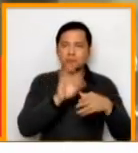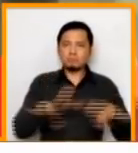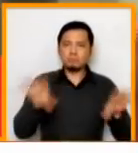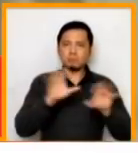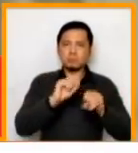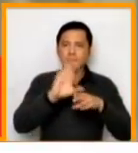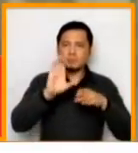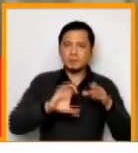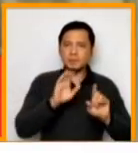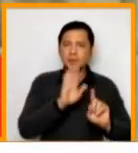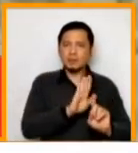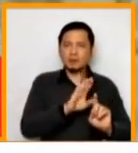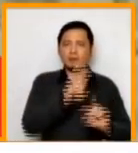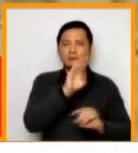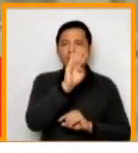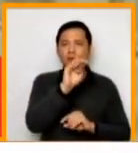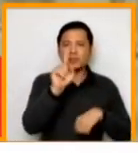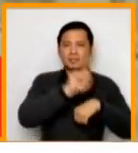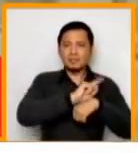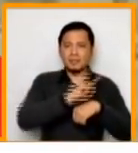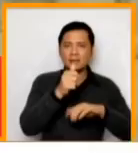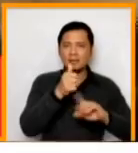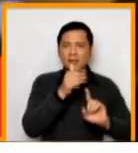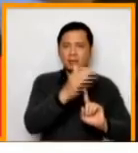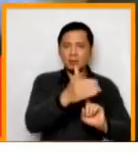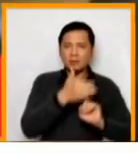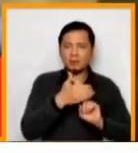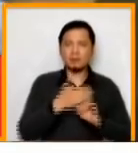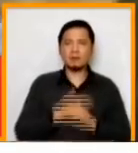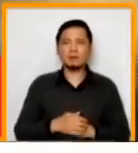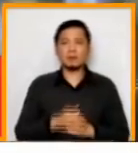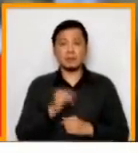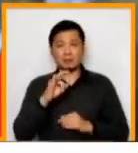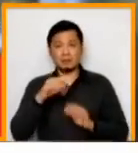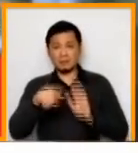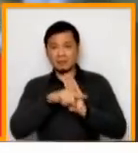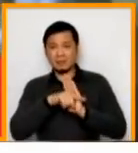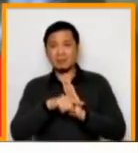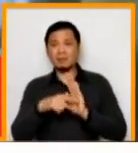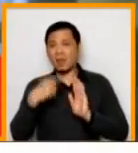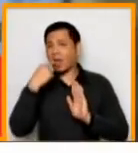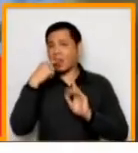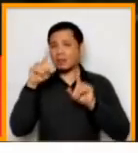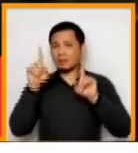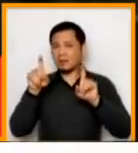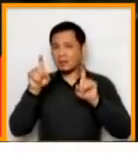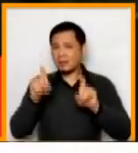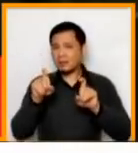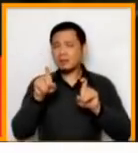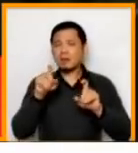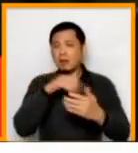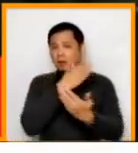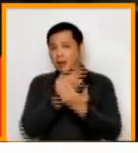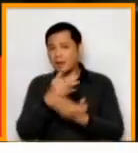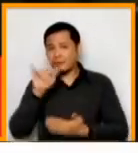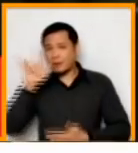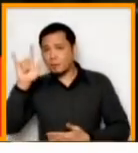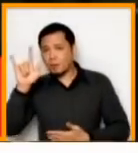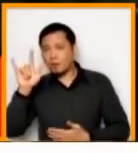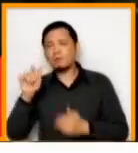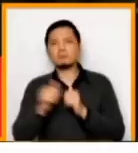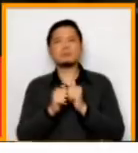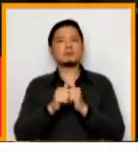14-day mandatory quarantine. Kung magnegatibo sila sa RT-PCR test, pagdating sa airport ay i-release na sila mula sa